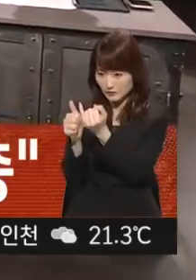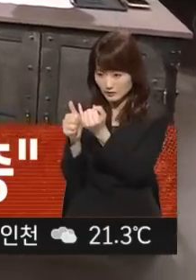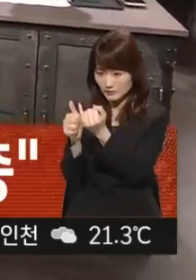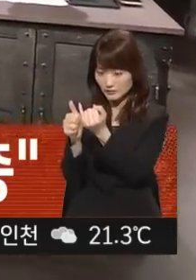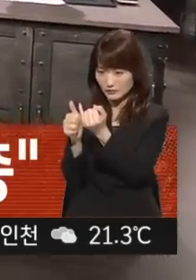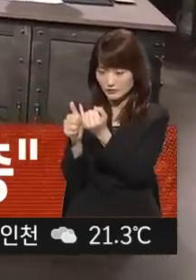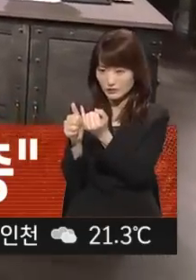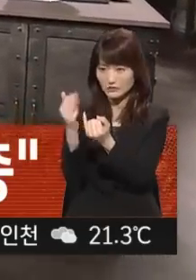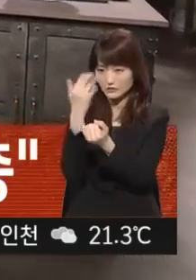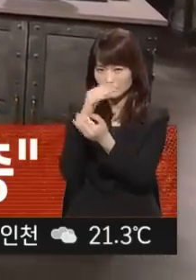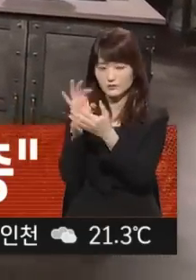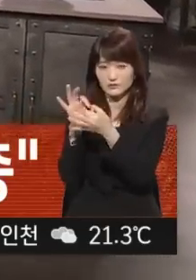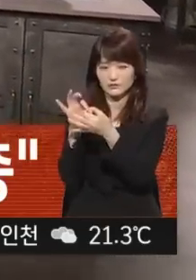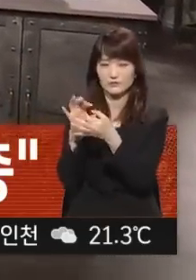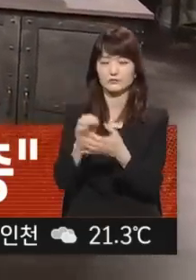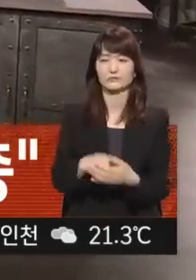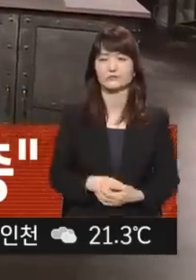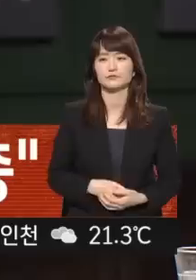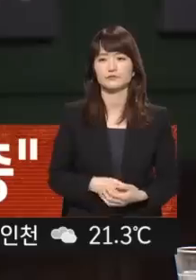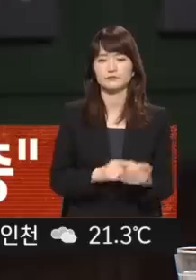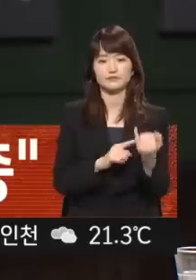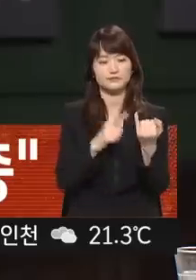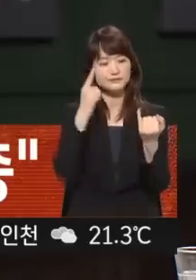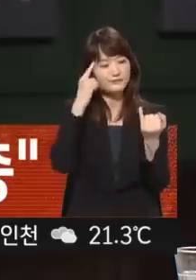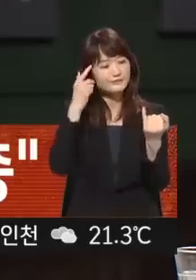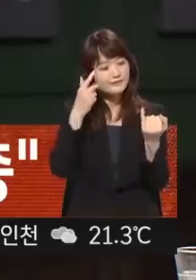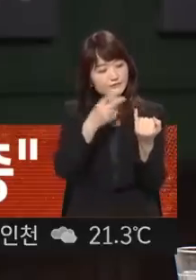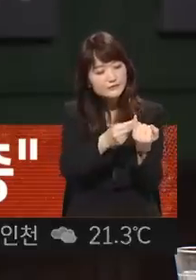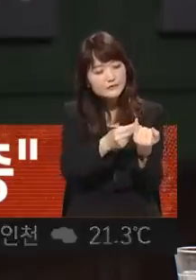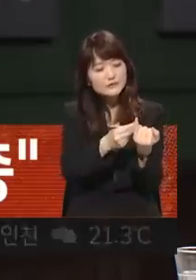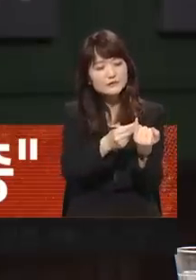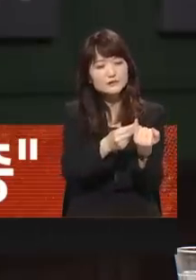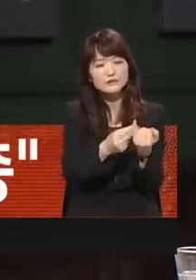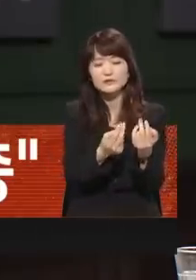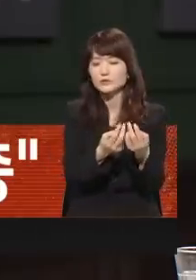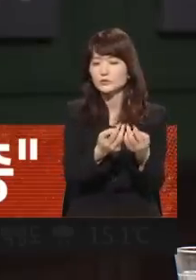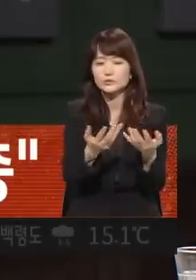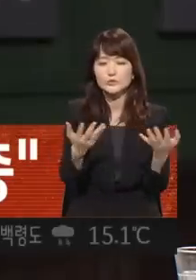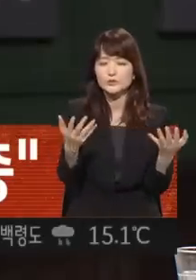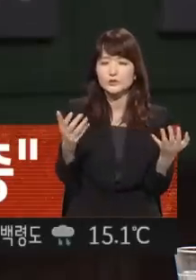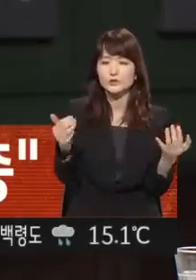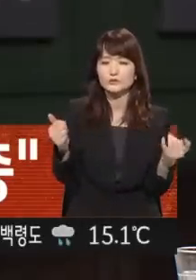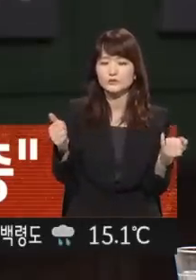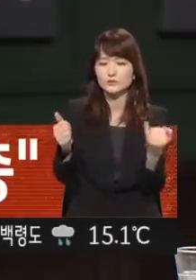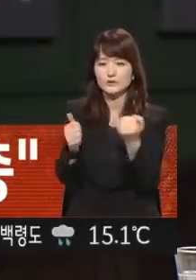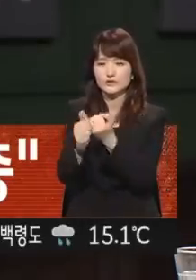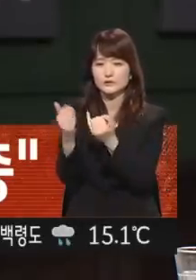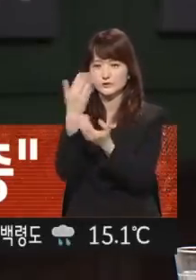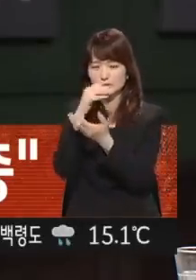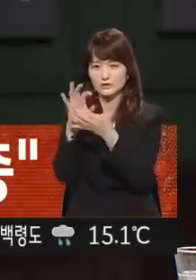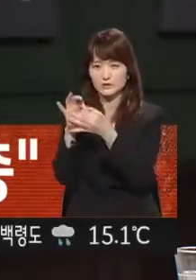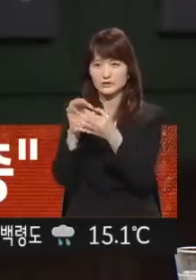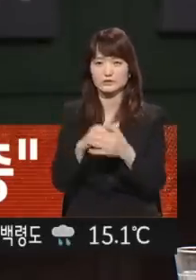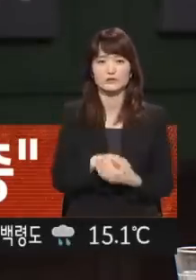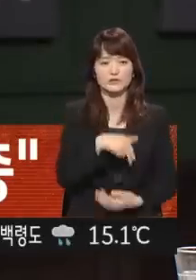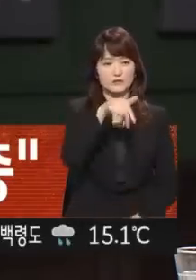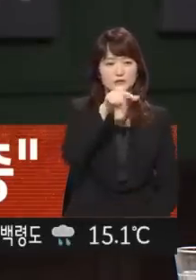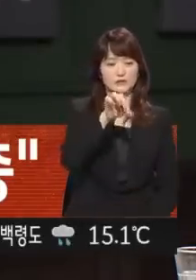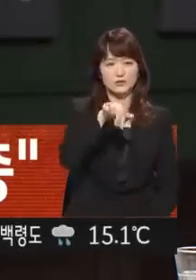않을 거 아니에요 그러니까 사실상 세뇌당에서 한거 불능 상태에 있다고 볼 수가 있는데 정조은은 2018년에 그런 해당